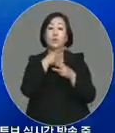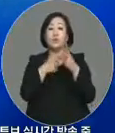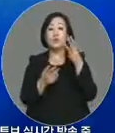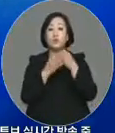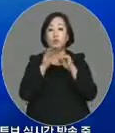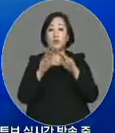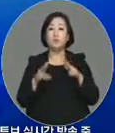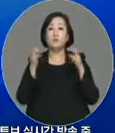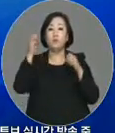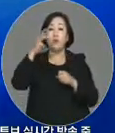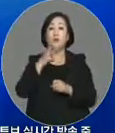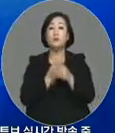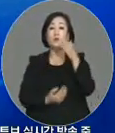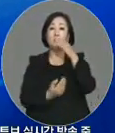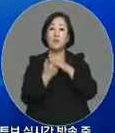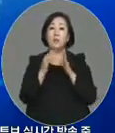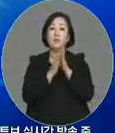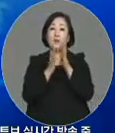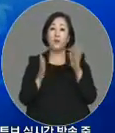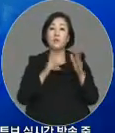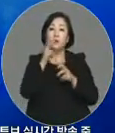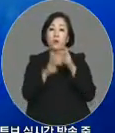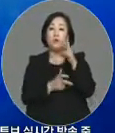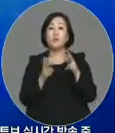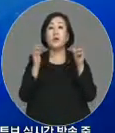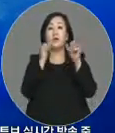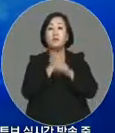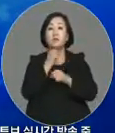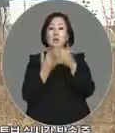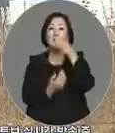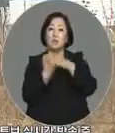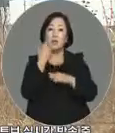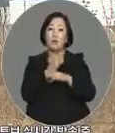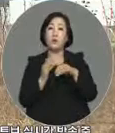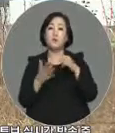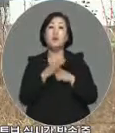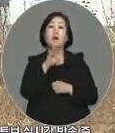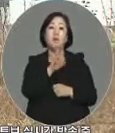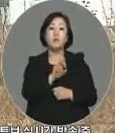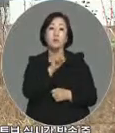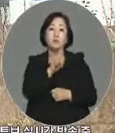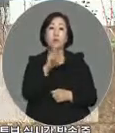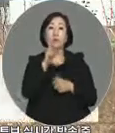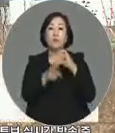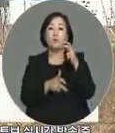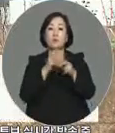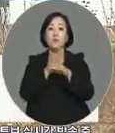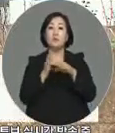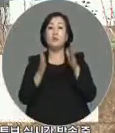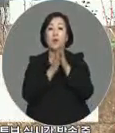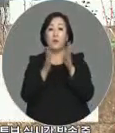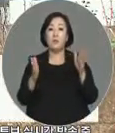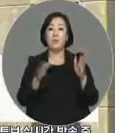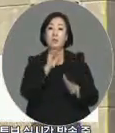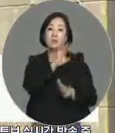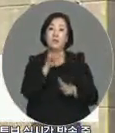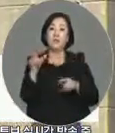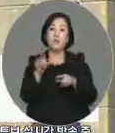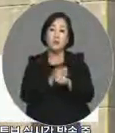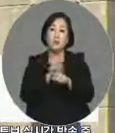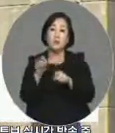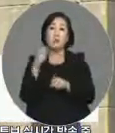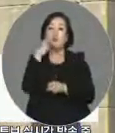울주군은 최근 광주에서 발생한 아파트 공사 현장 사고와 관련해 21일까지 공사 중인 아파트 현장에 대한